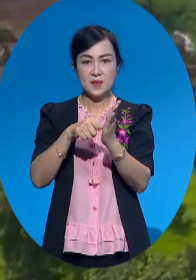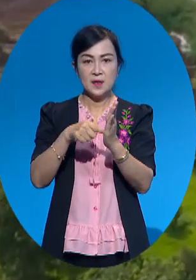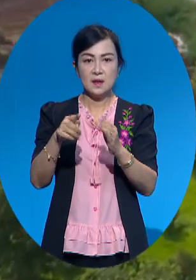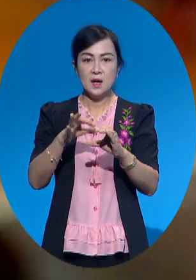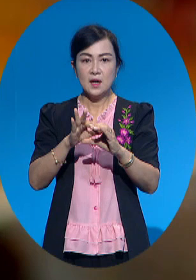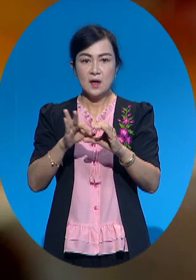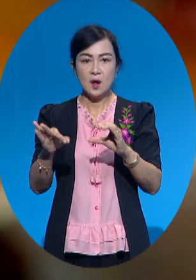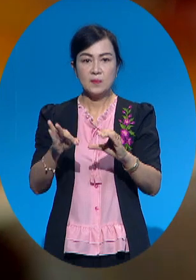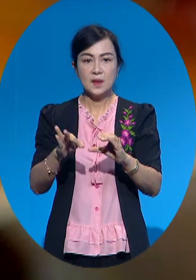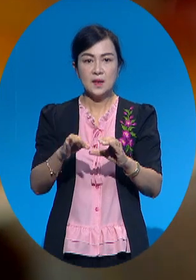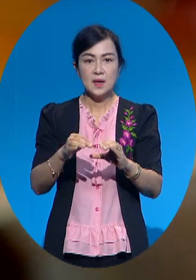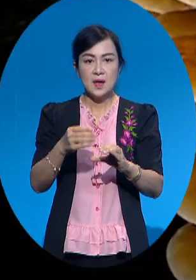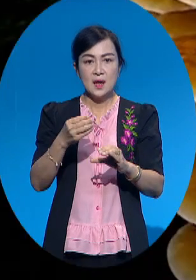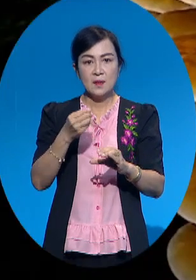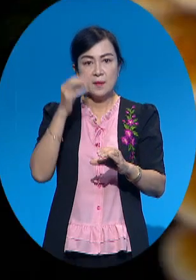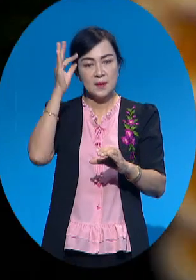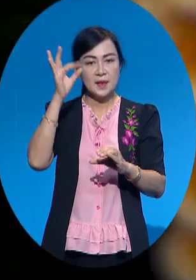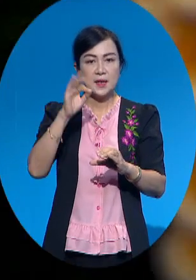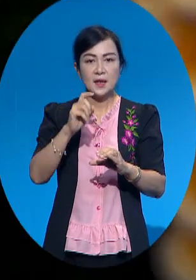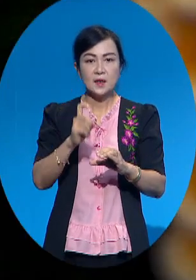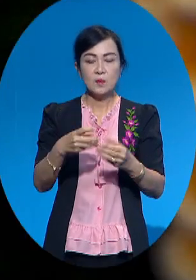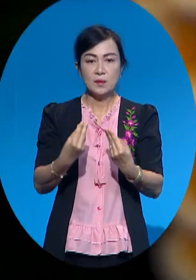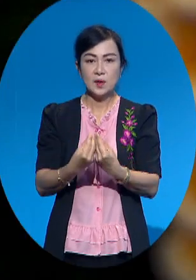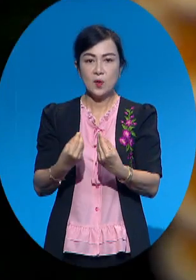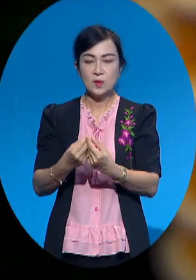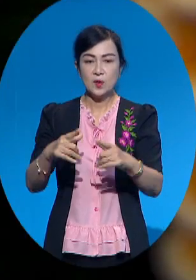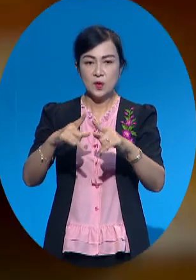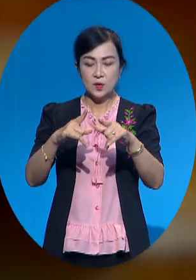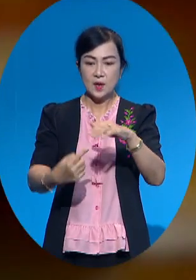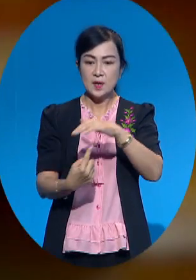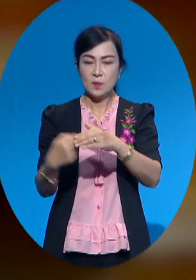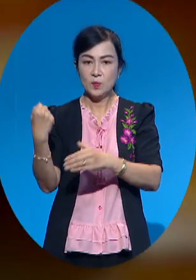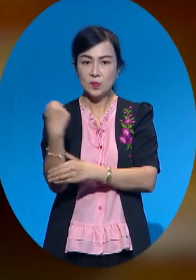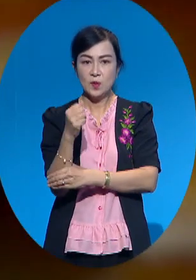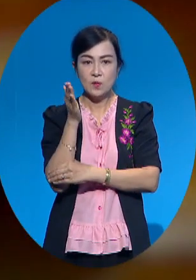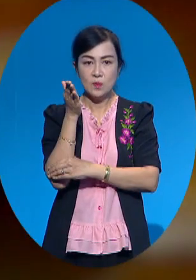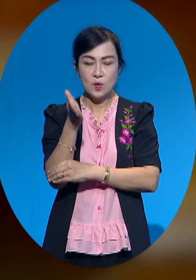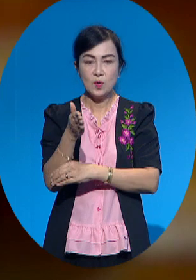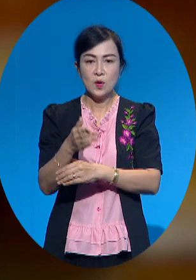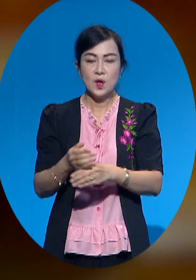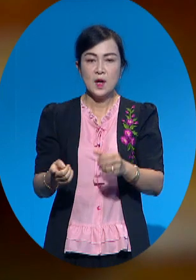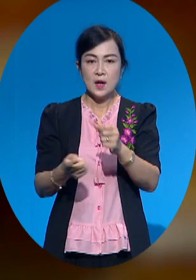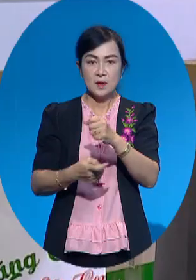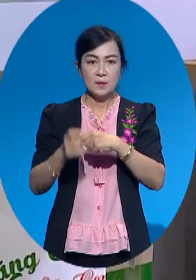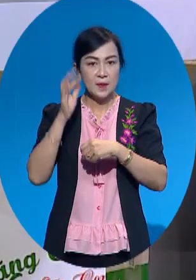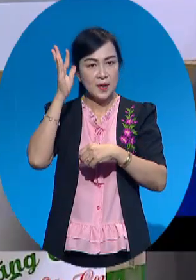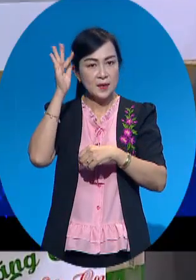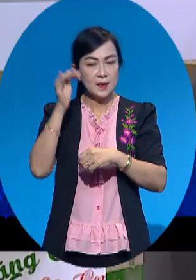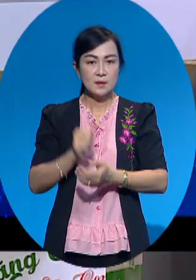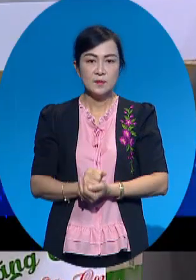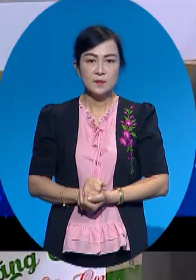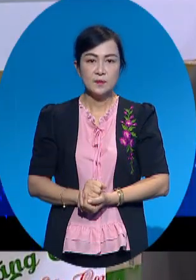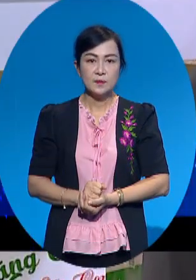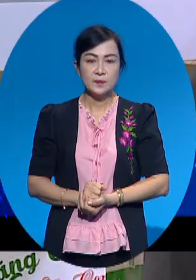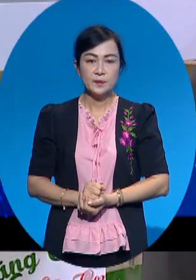lượng công ty Cổ Phần Thực Phẩm Xanh Thành Đồng cũng đầu tư trang trại nắm quy mô lớn hướng đến chuẩn Nông Nghiệp sạch đối với các cái sản